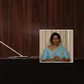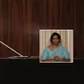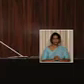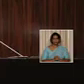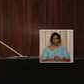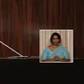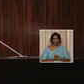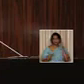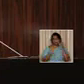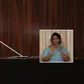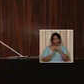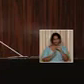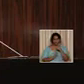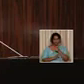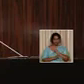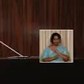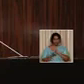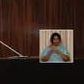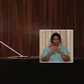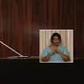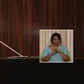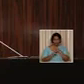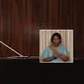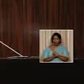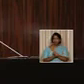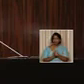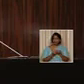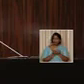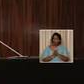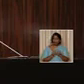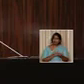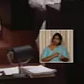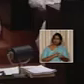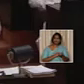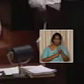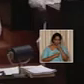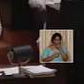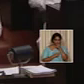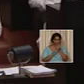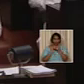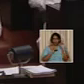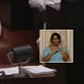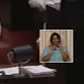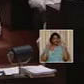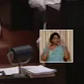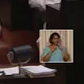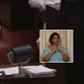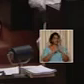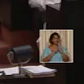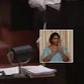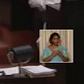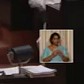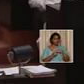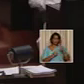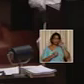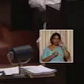ඔව් අවධාරණය කරන්න කැමති මේ නිලධාරීන් තමන්ගේම වියදමින් උසස් අධ්‍යාපනය ලැබපු කොට්ටාසයක් මම